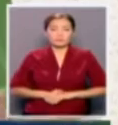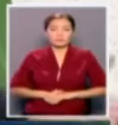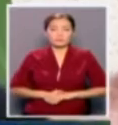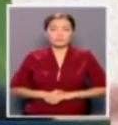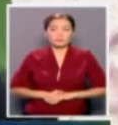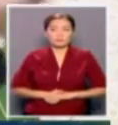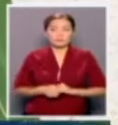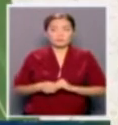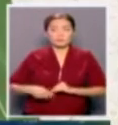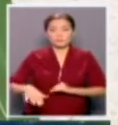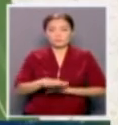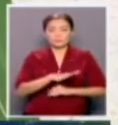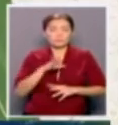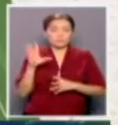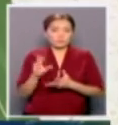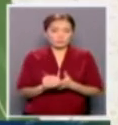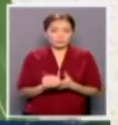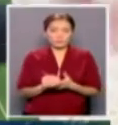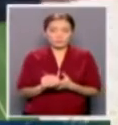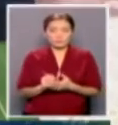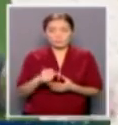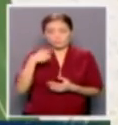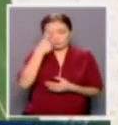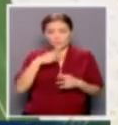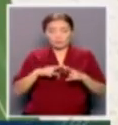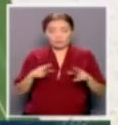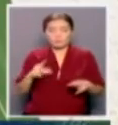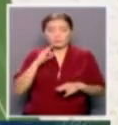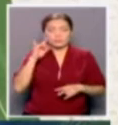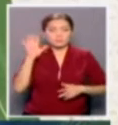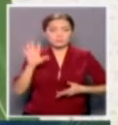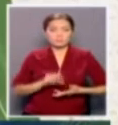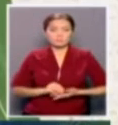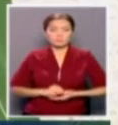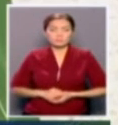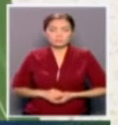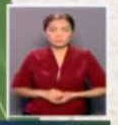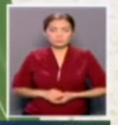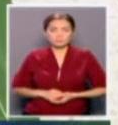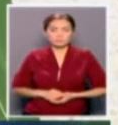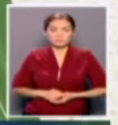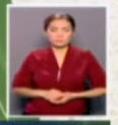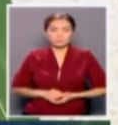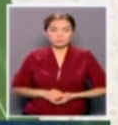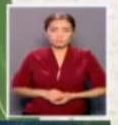Анау туған жердің беті, бүкіл беті жүзі секілді. Бүкіл Қазақстанның жері. Оған біреуді көрсе,